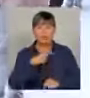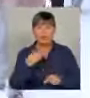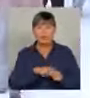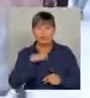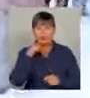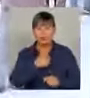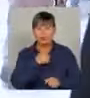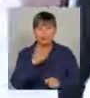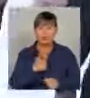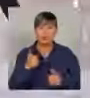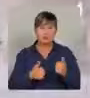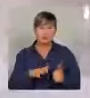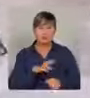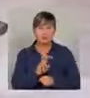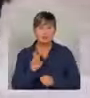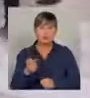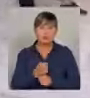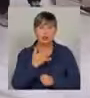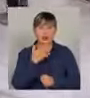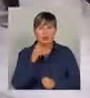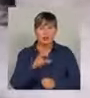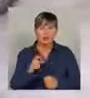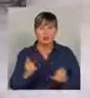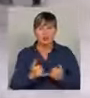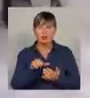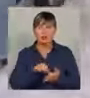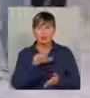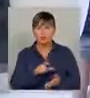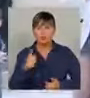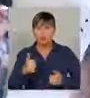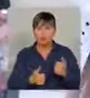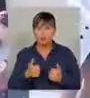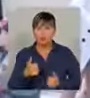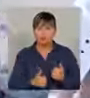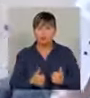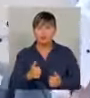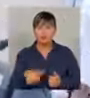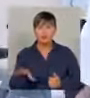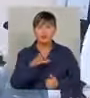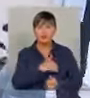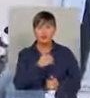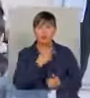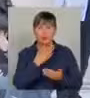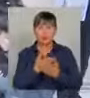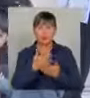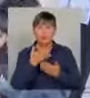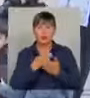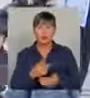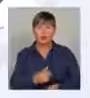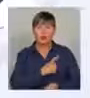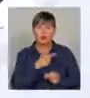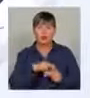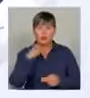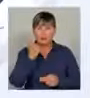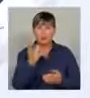году Комик-кон посетило очень много иностранцев, как гостей, так и участников конкурса косплея. Охватить всех желающих показать свое мастерство в этом